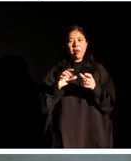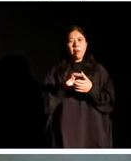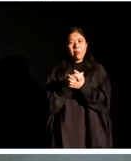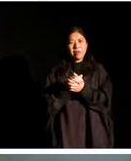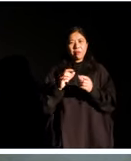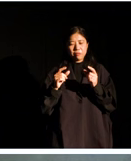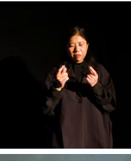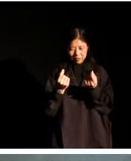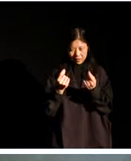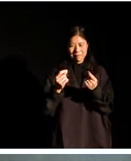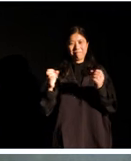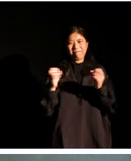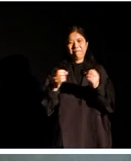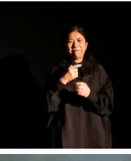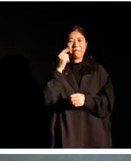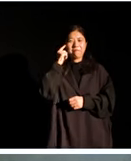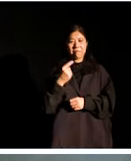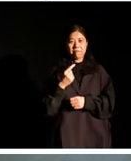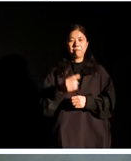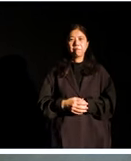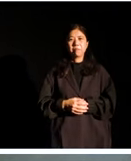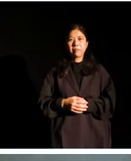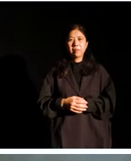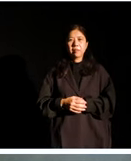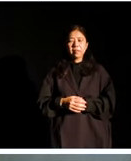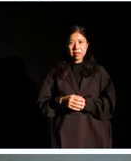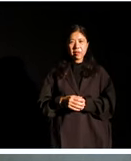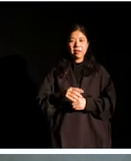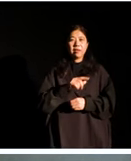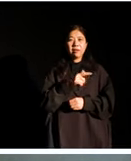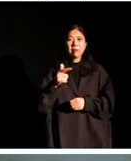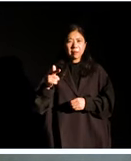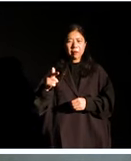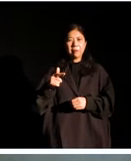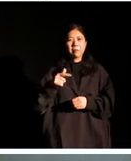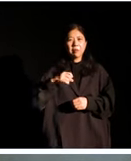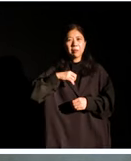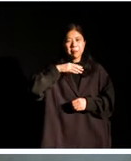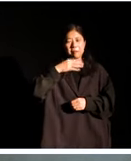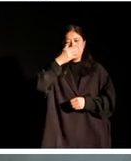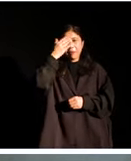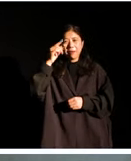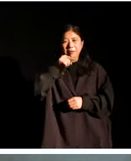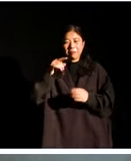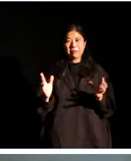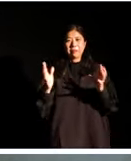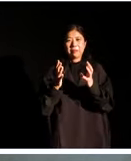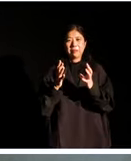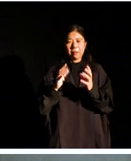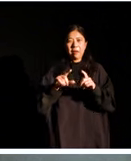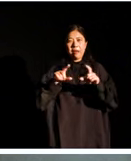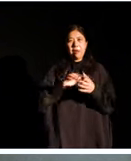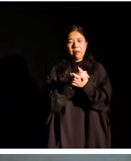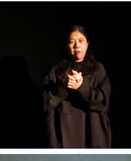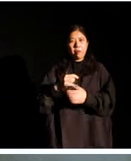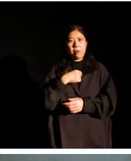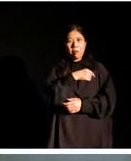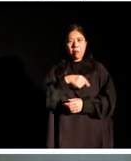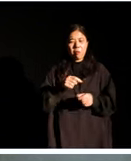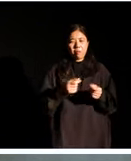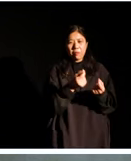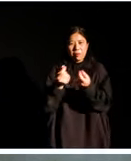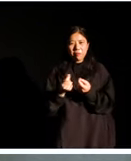ます本シンポジウムを通して県内外の様々な世代の皆様と平和を願う沖縄の心を共有